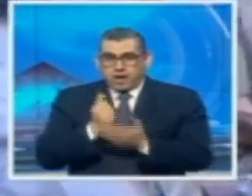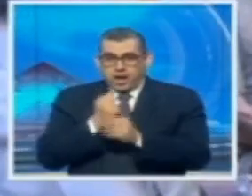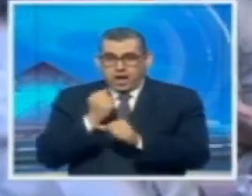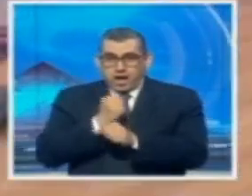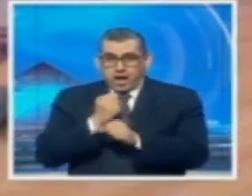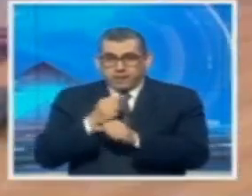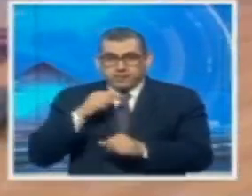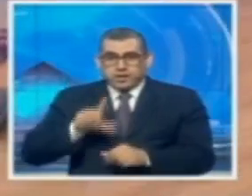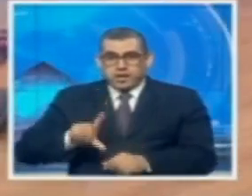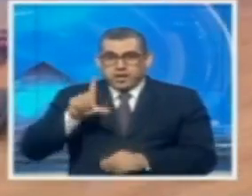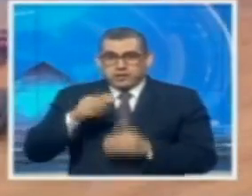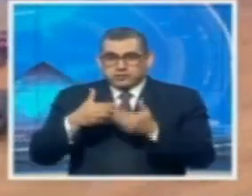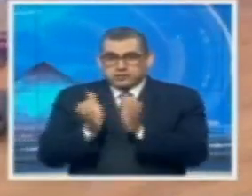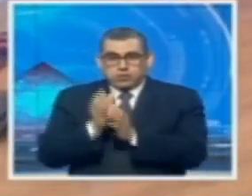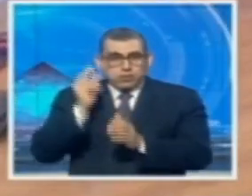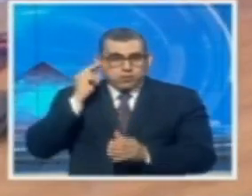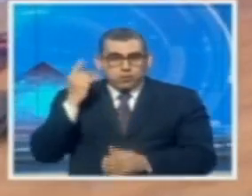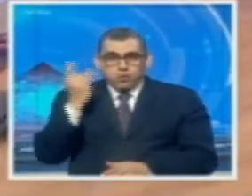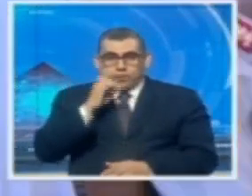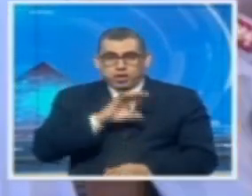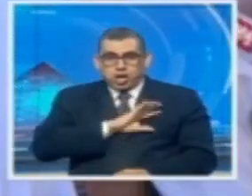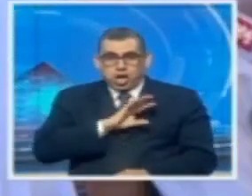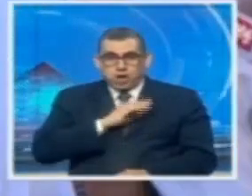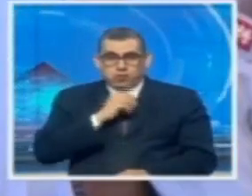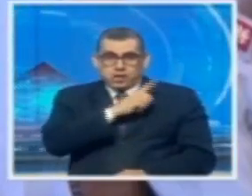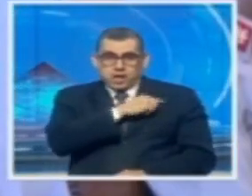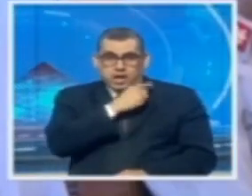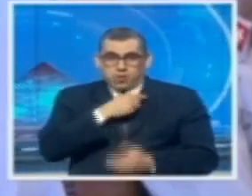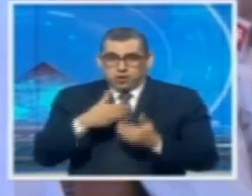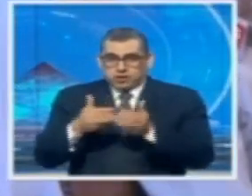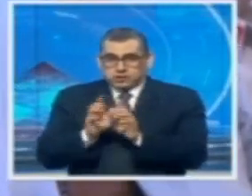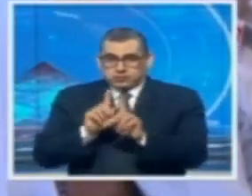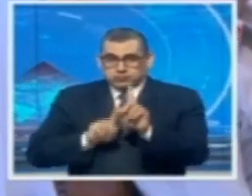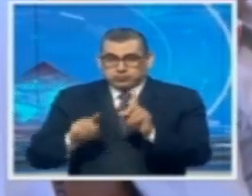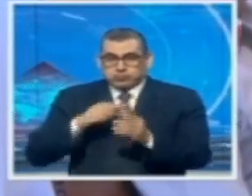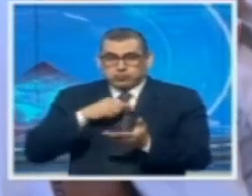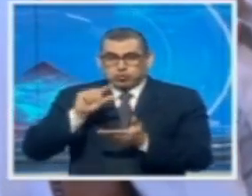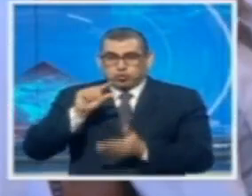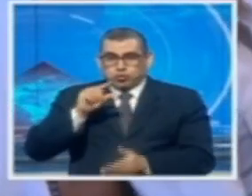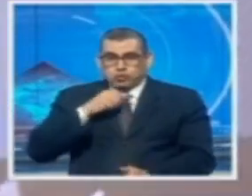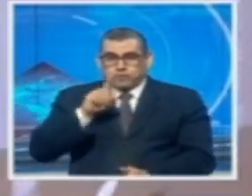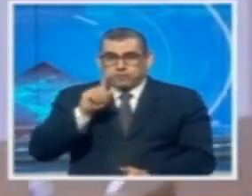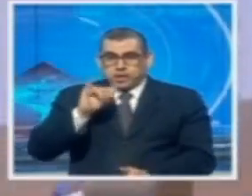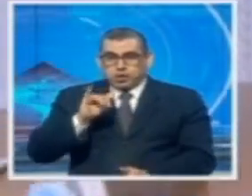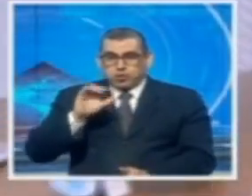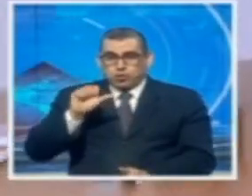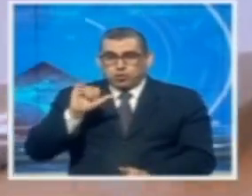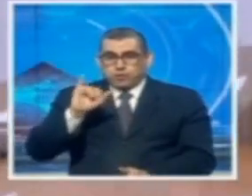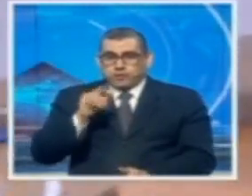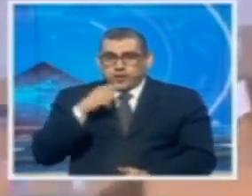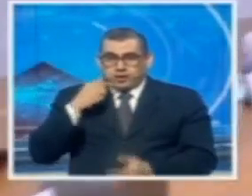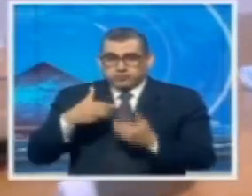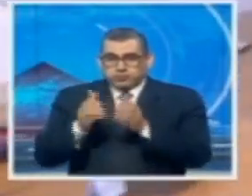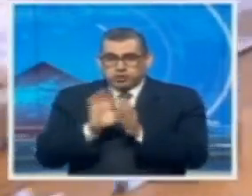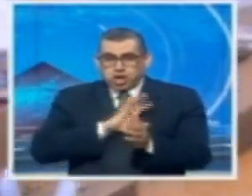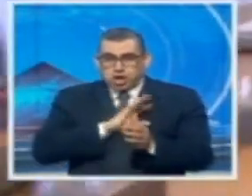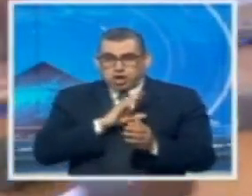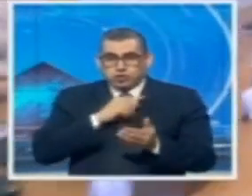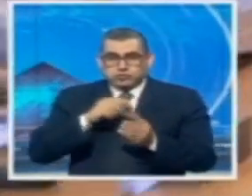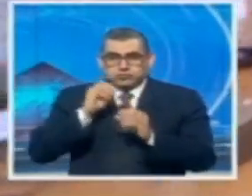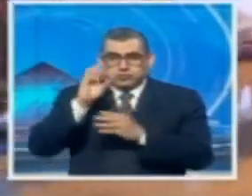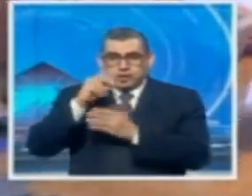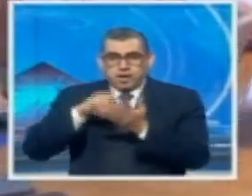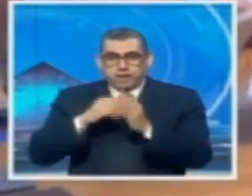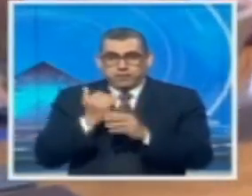رئيس هيئة الاستخبارات العسكرية، واللواء أركان حرب بكر البيومي مدير إدارة الإشارة للقوات